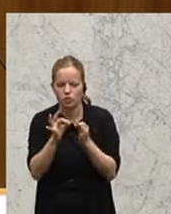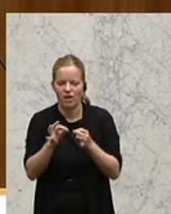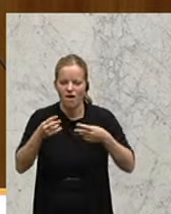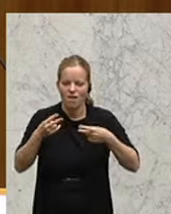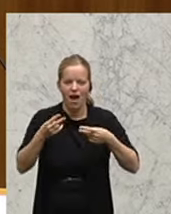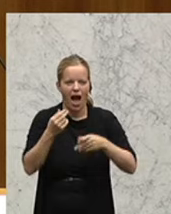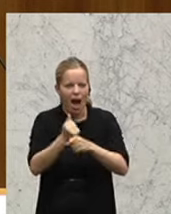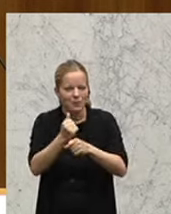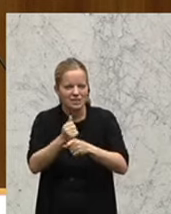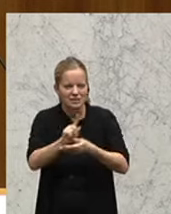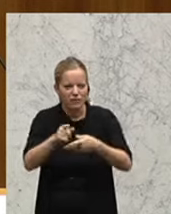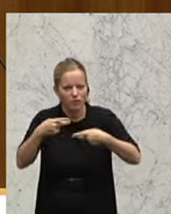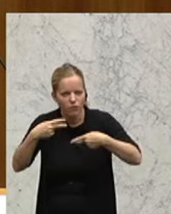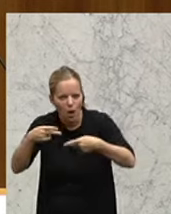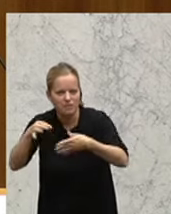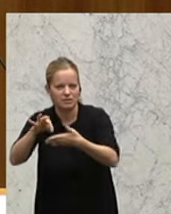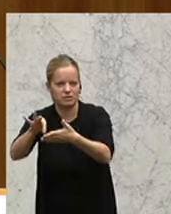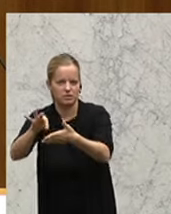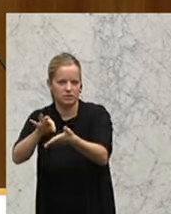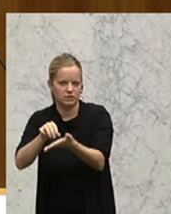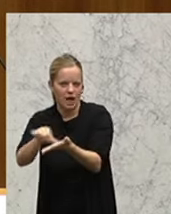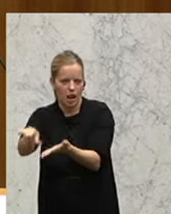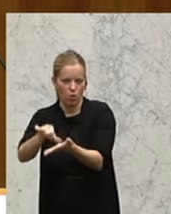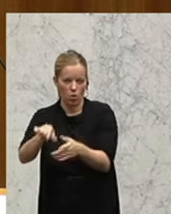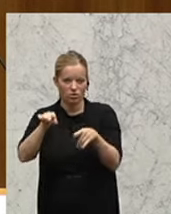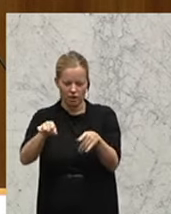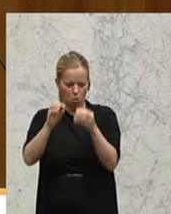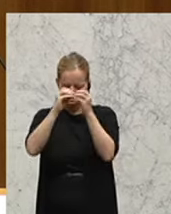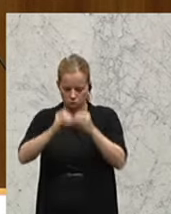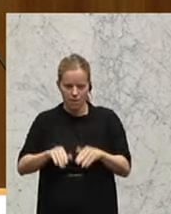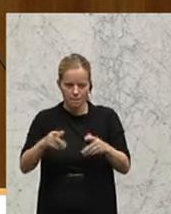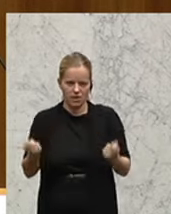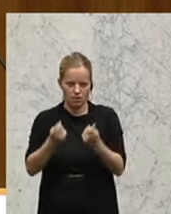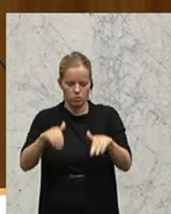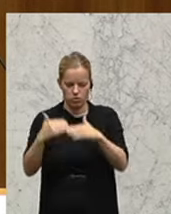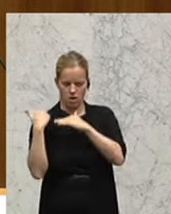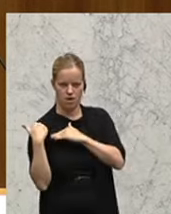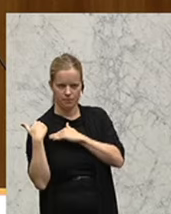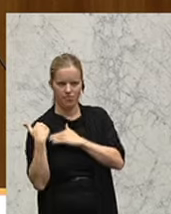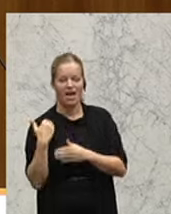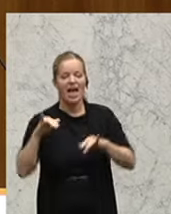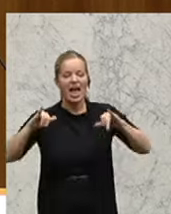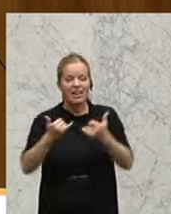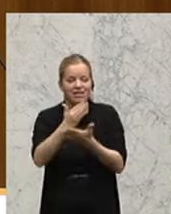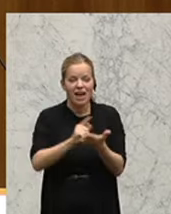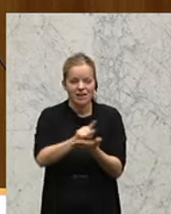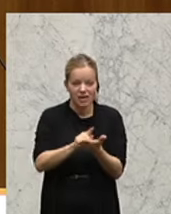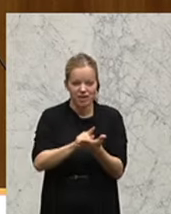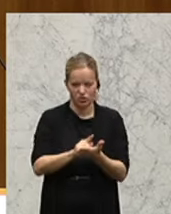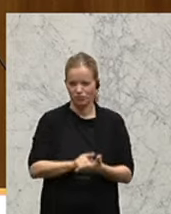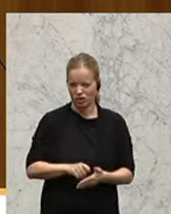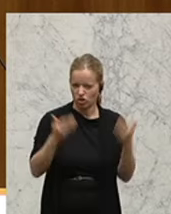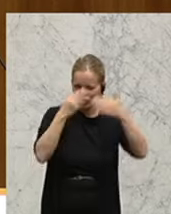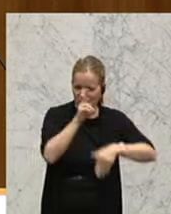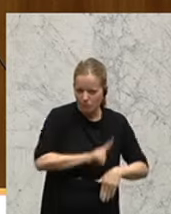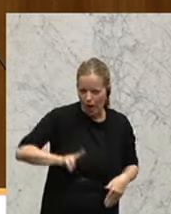ist. Und diese Bürokratie muten Sie den Betrieben zu. Die Elternteilzeit, ein schwarz-blaues Produkt, ja, die ist vollkommen überschießend. Da